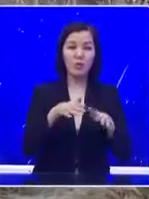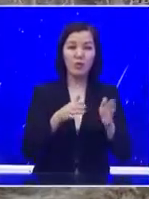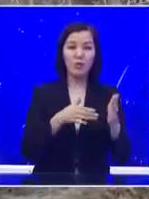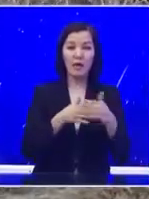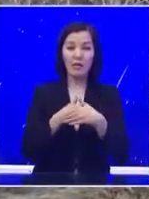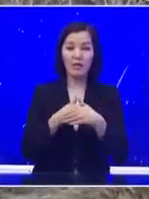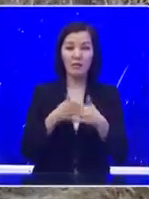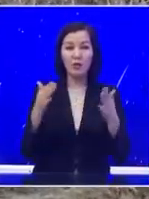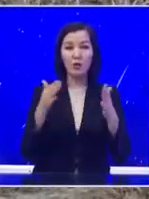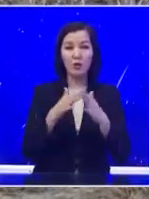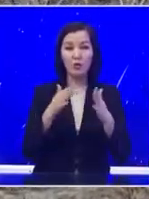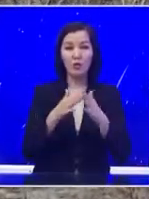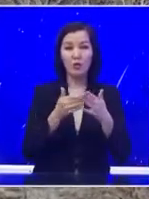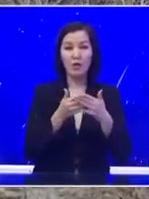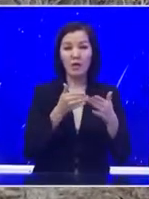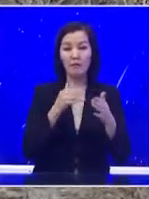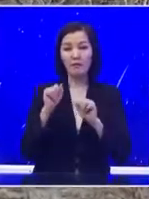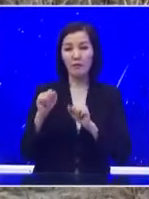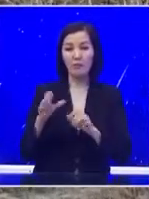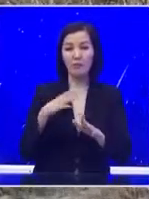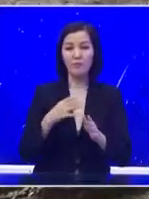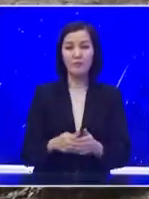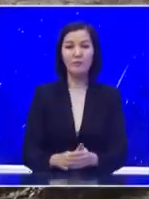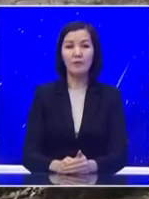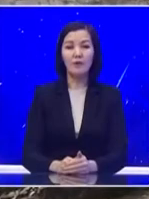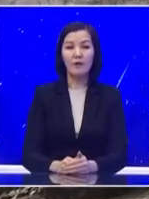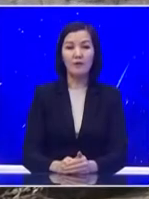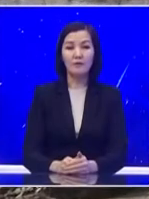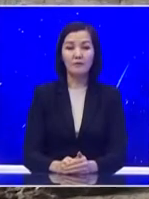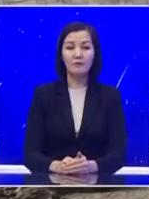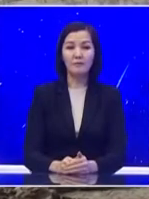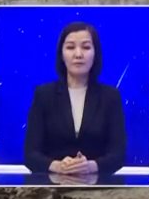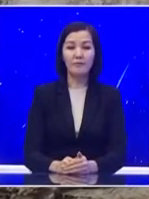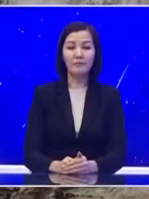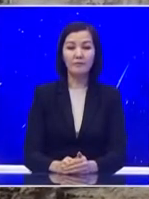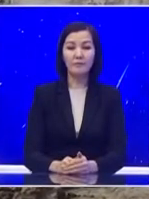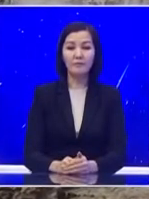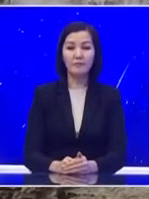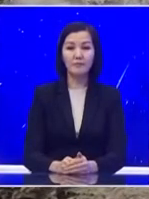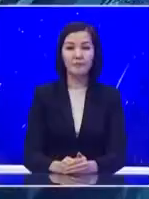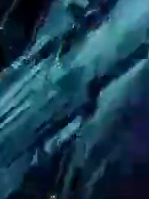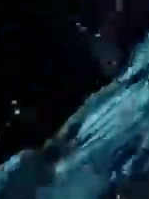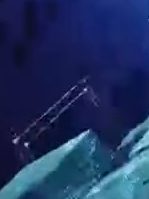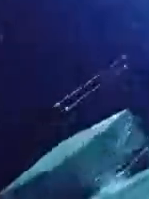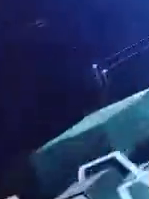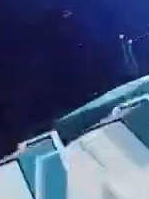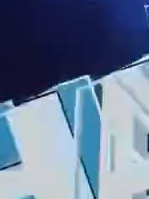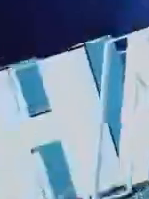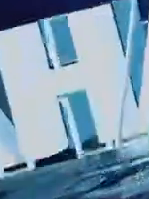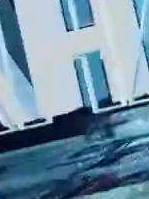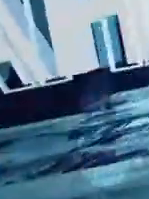үйлерді су басу қаупін сейілтті. Алмат Хамид, Абзал Нүсіп, Жетісу телеарнасы, Талдықорған.